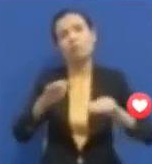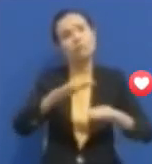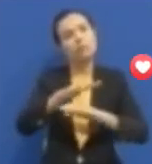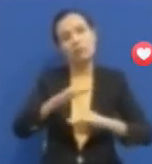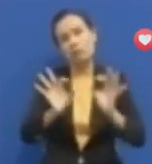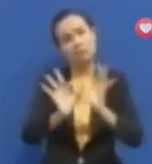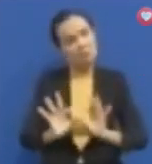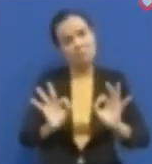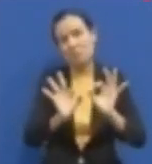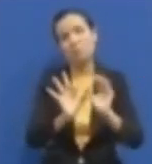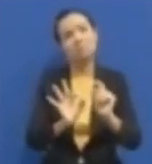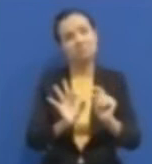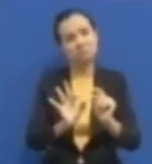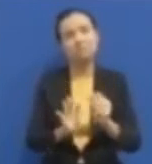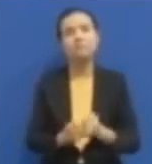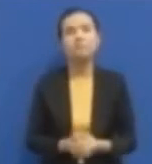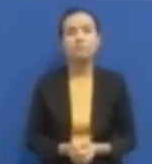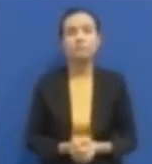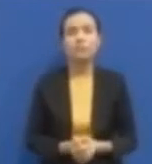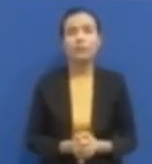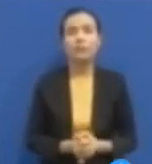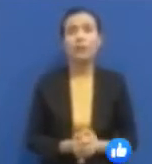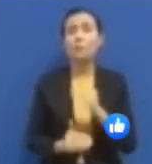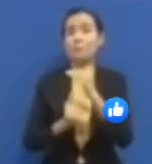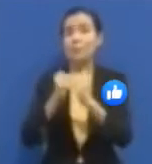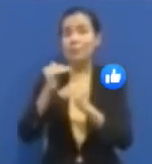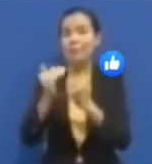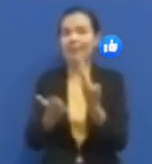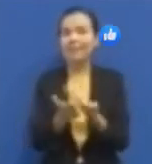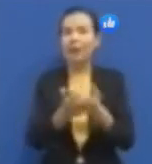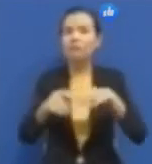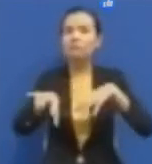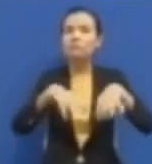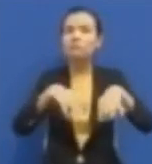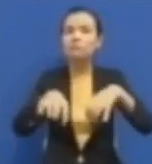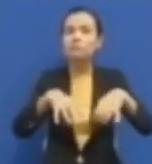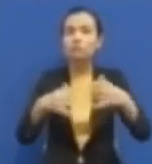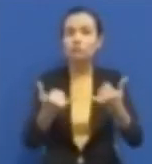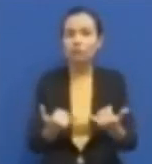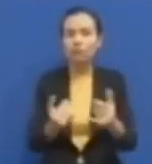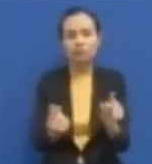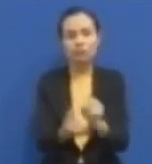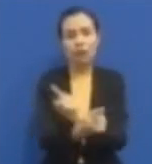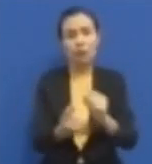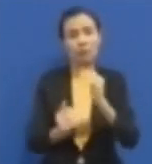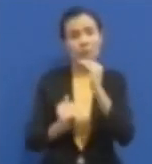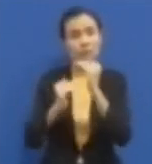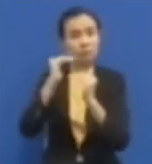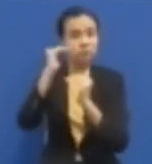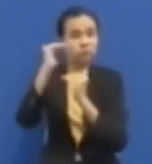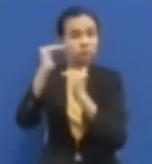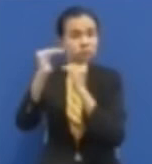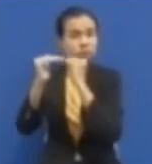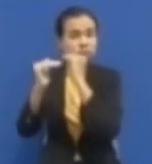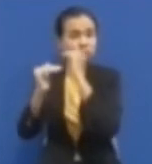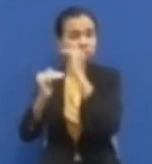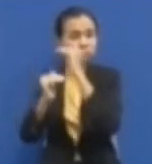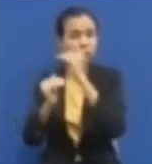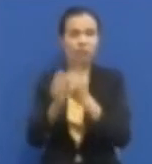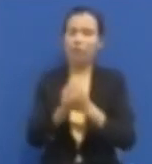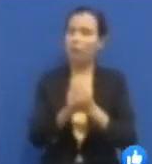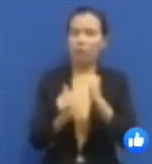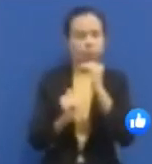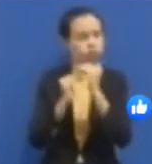งการปฏิรูปเรื่องการจัดสรรงบประมาณวันนี้สังคมของเราพัฒนาไปสลับซับซ้อนม